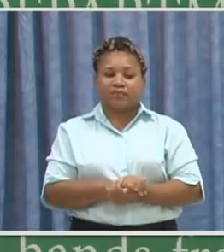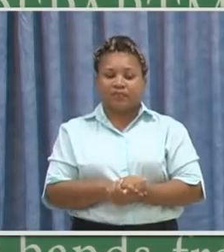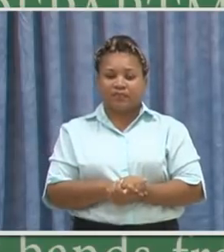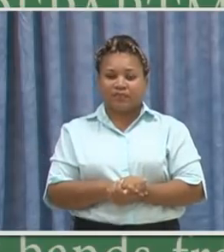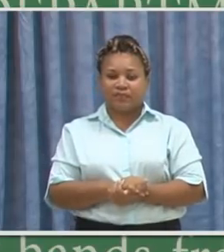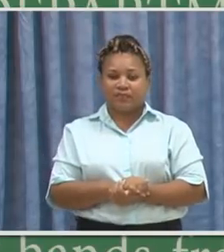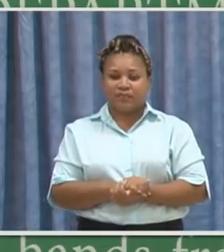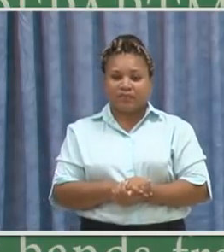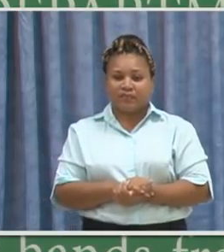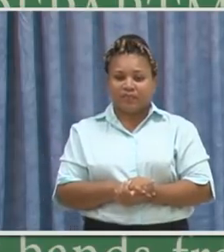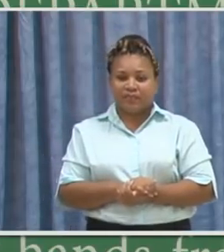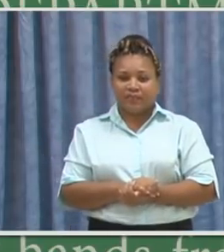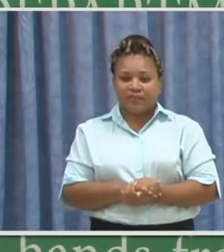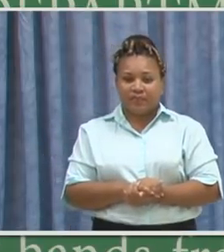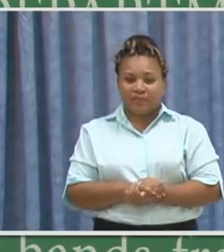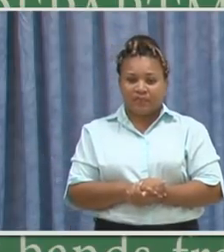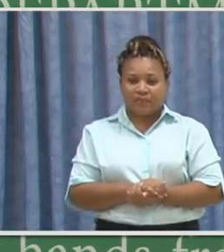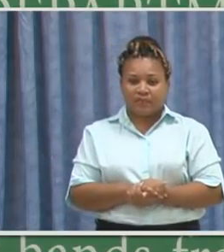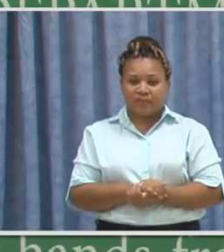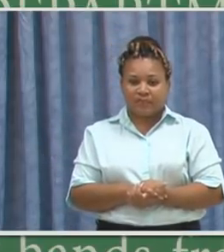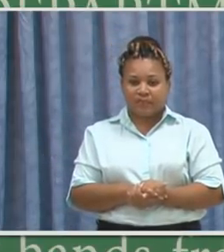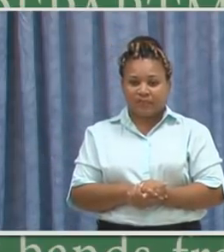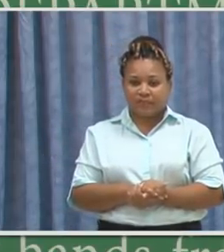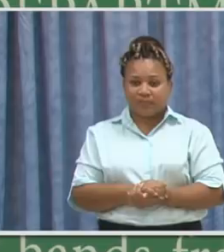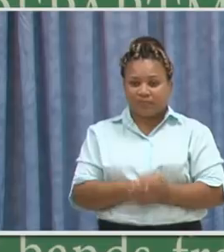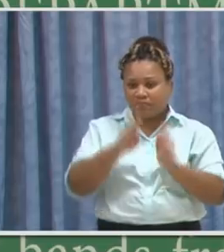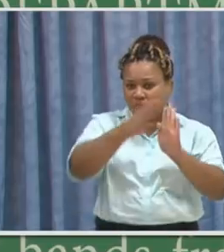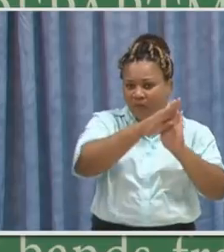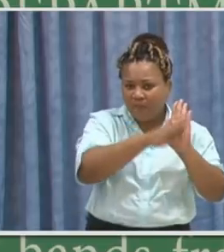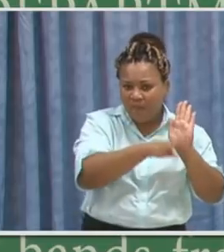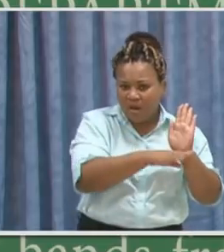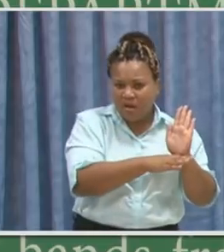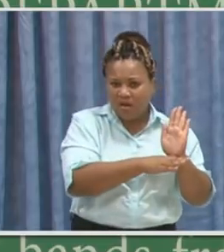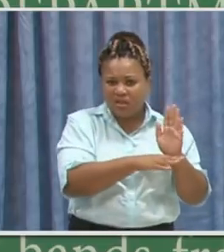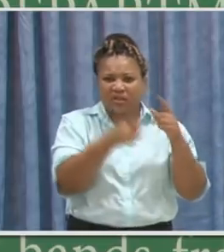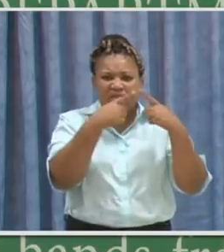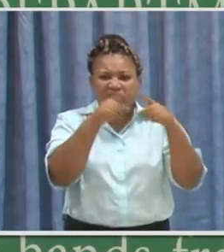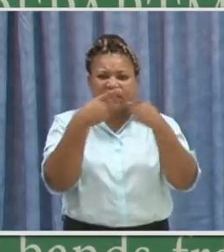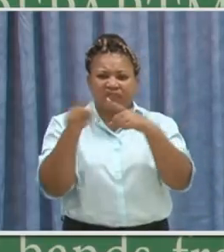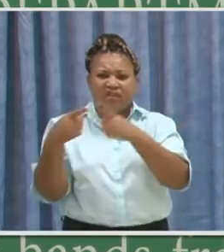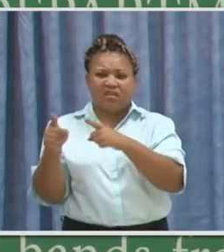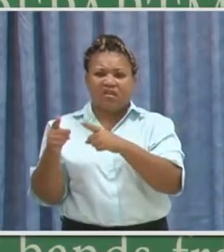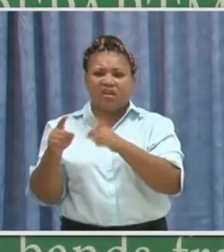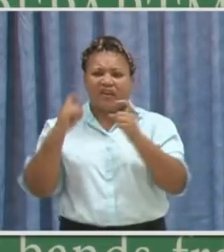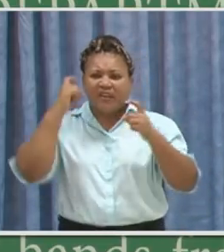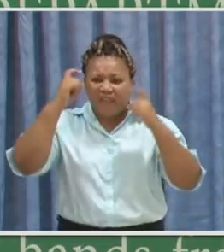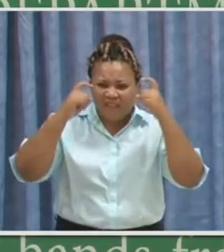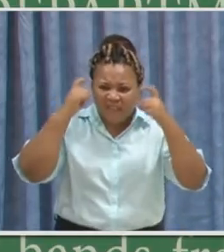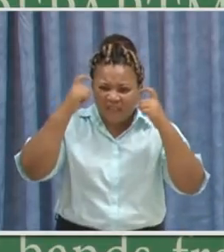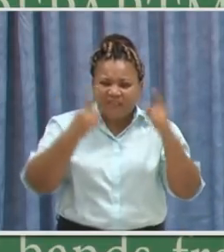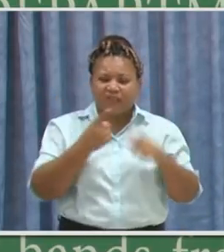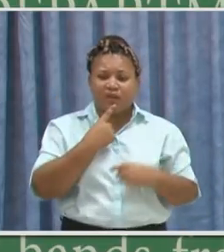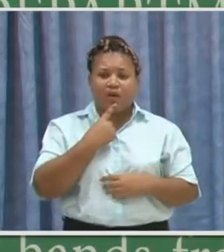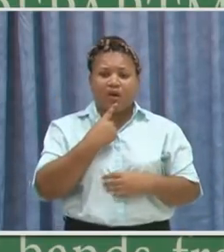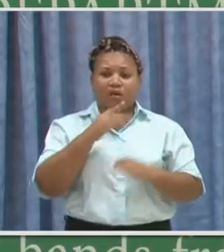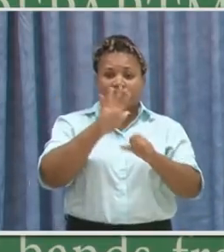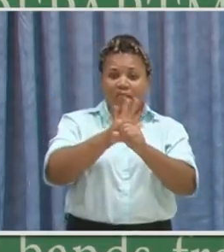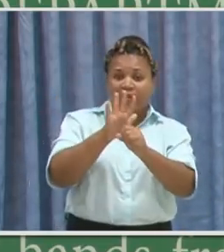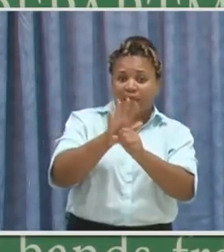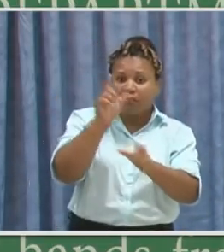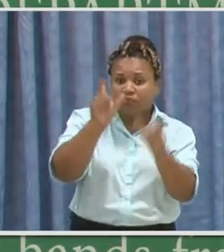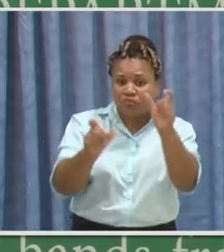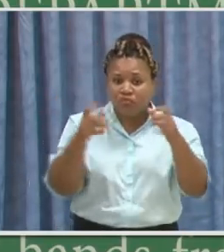va expliquer, si on a un grand surge, si on a des trois cases, côté d'autres apparaître, lesquels ont besoin de contact, quels ont besoin de